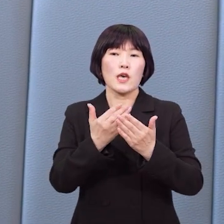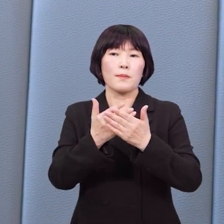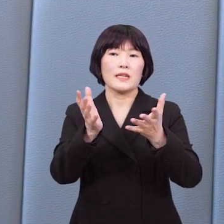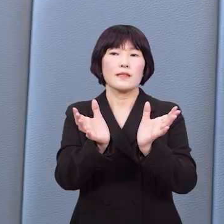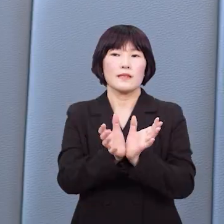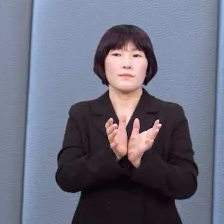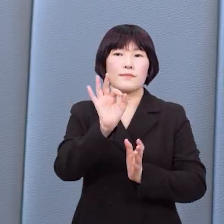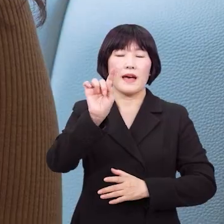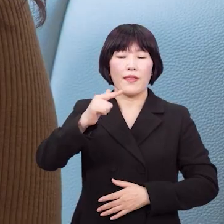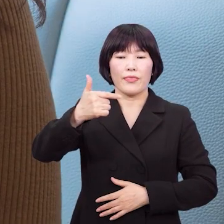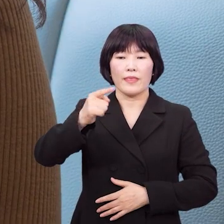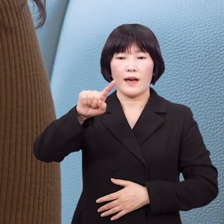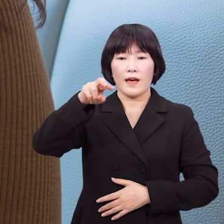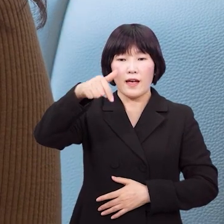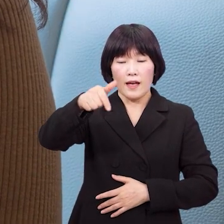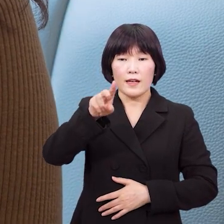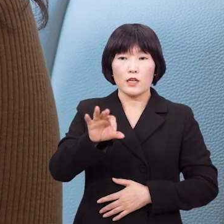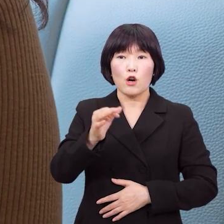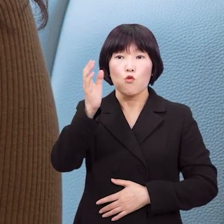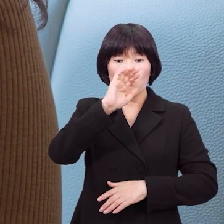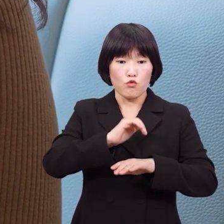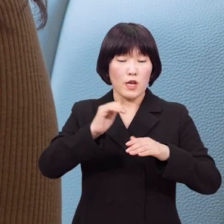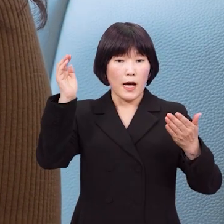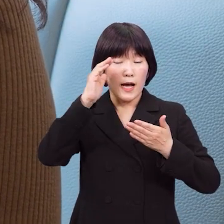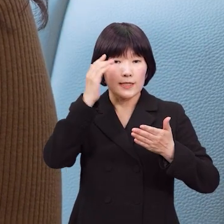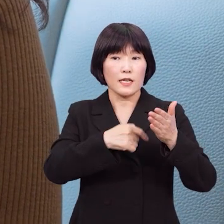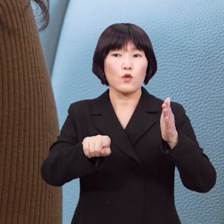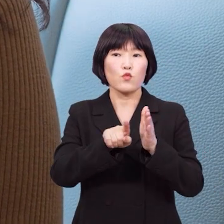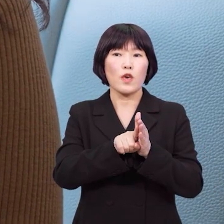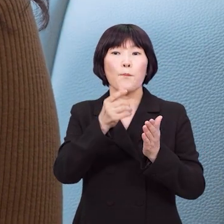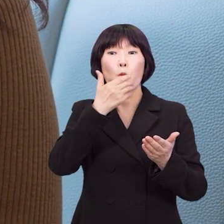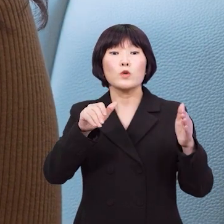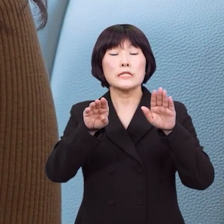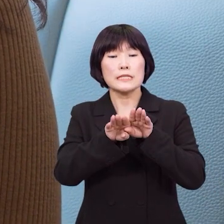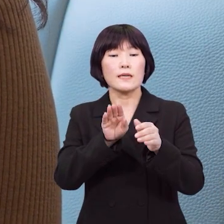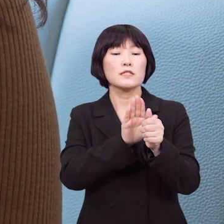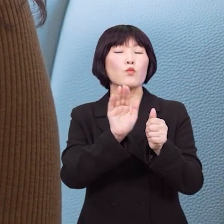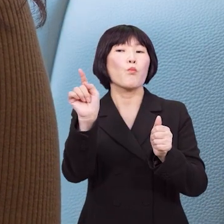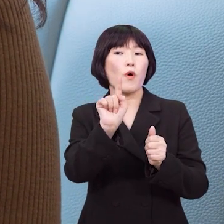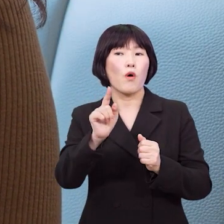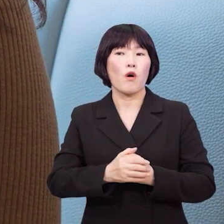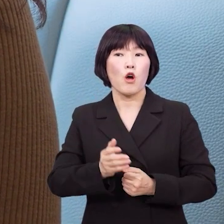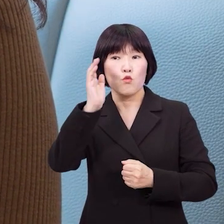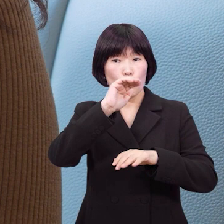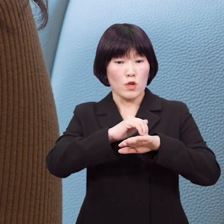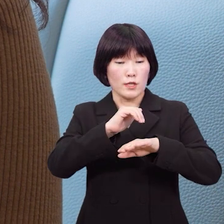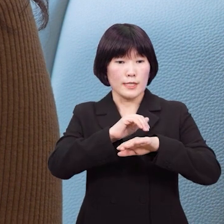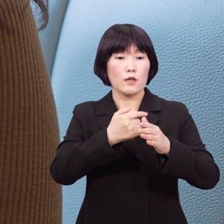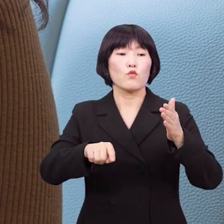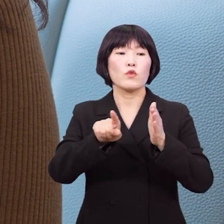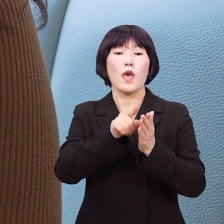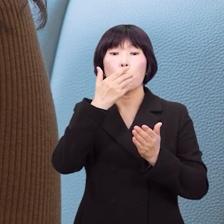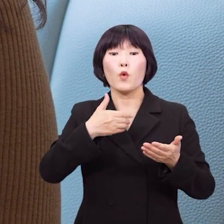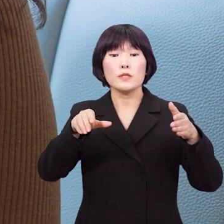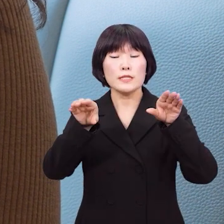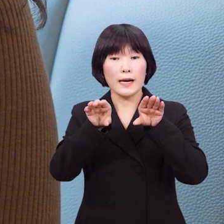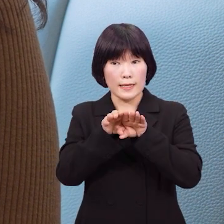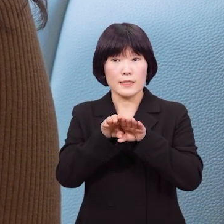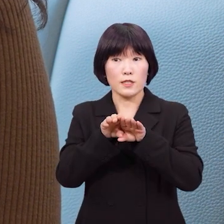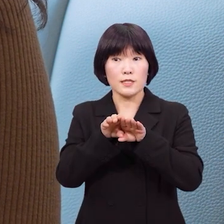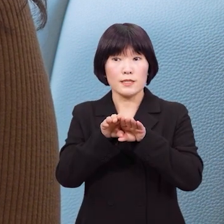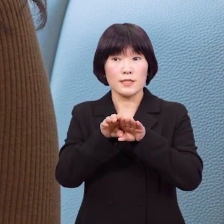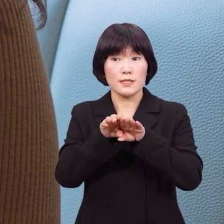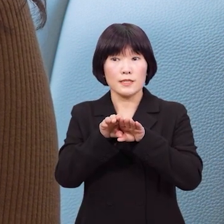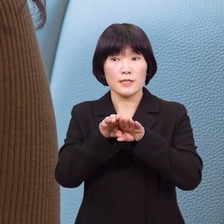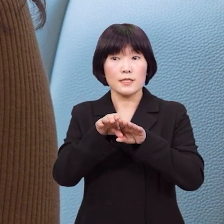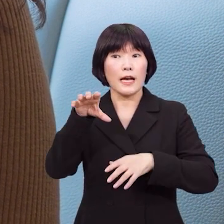지원을 하나요? 훈련생을 위해 복지관에서 저희 기관에서는 각 훈련생에게 적합한 사업을 선정하기